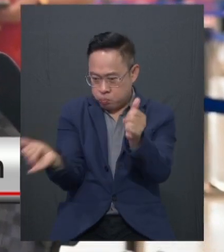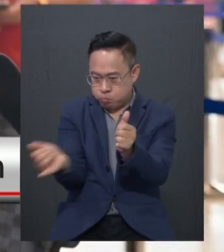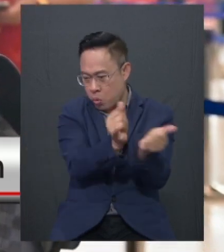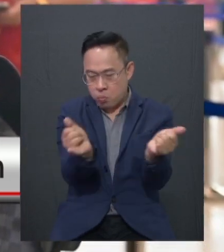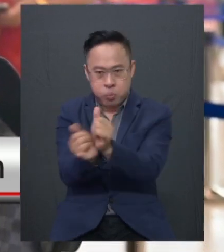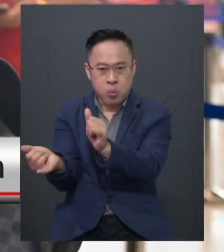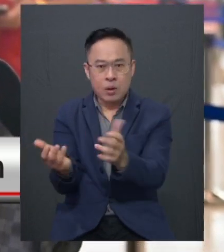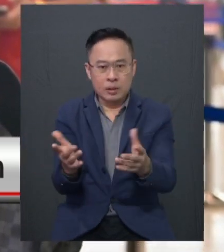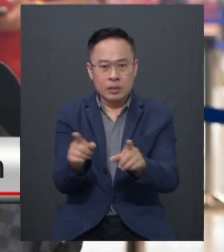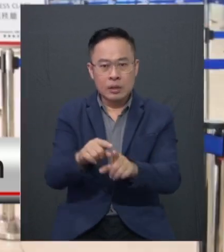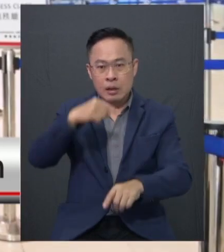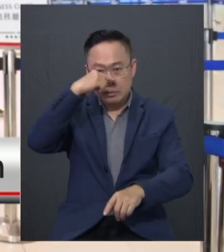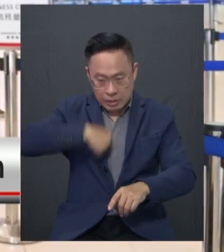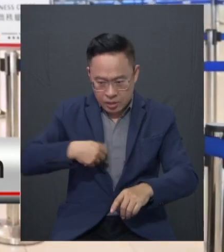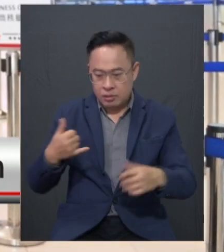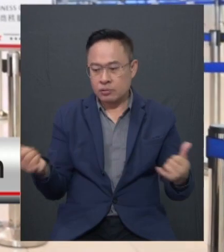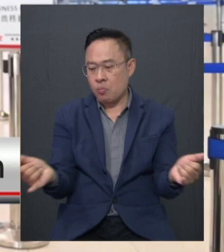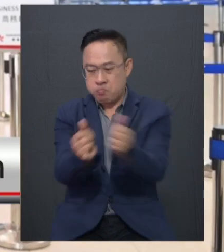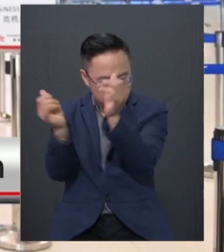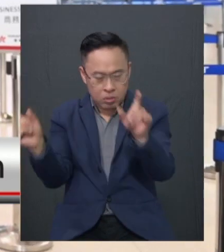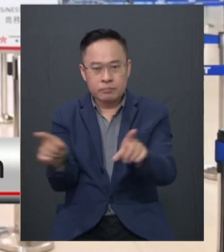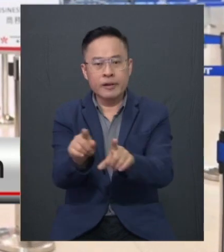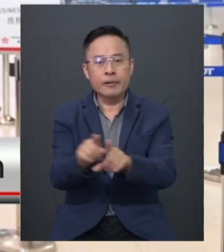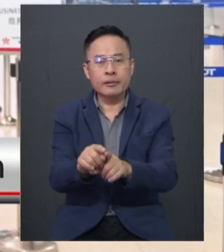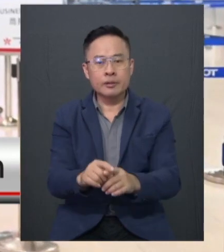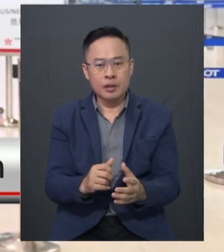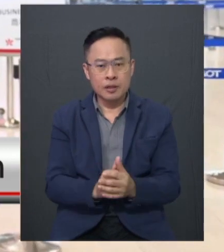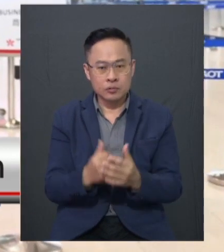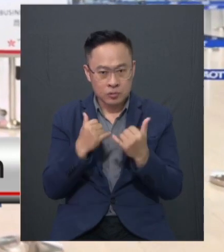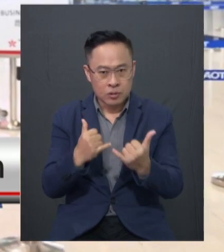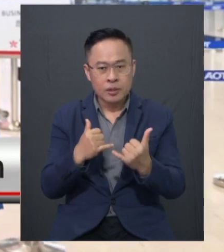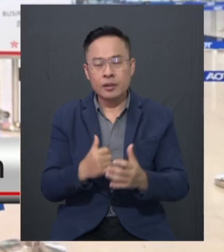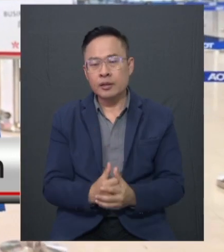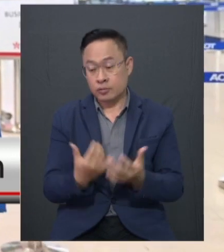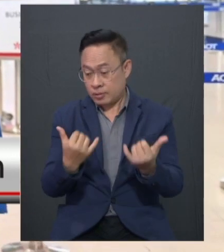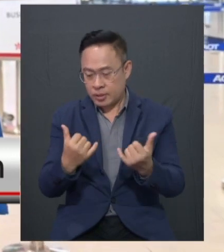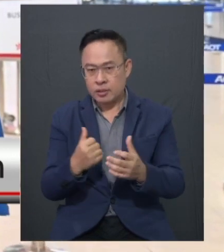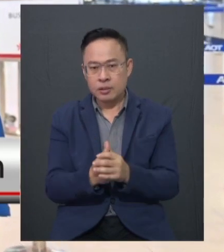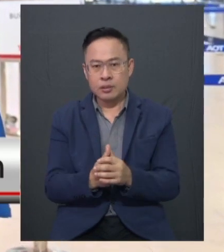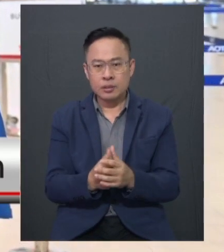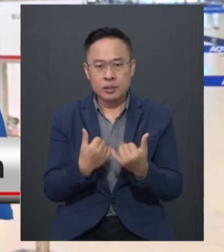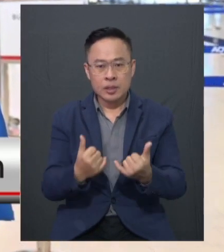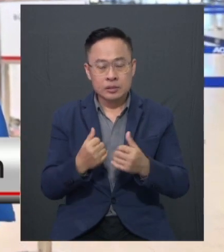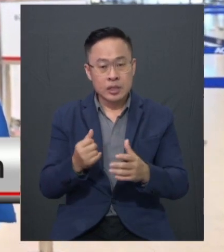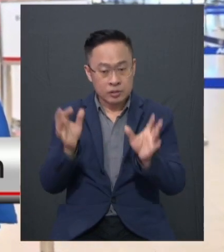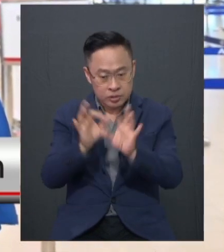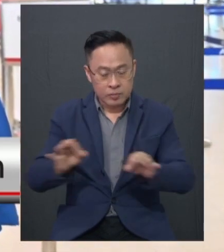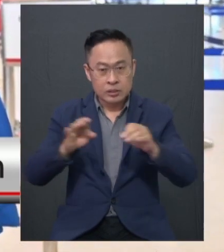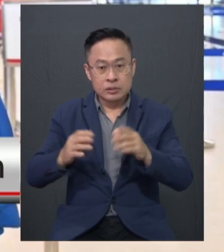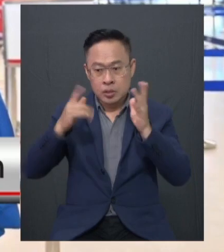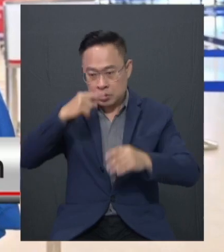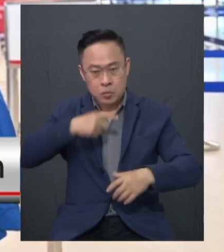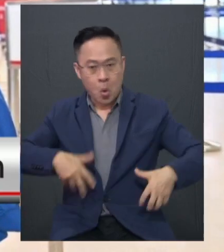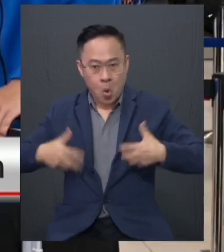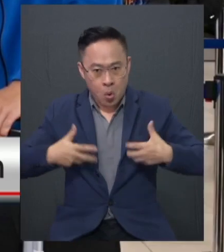นักเจอกับหนักตรงนี้น่าสนใจแต่สิ่งสำคัญที่มาโน่ได้แอบพูดเอาไว้คือต้องหนักแค่ในเกมนะไม่ใช่ม